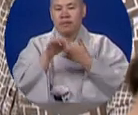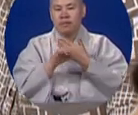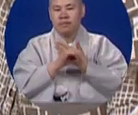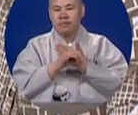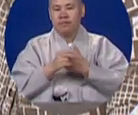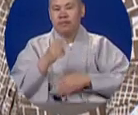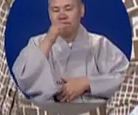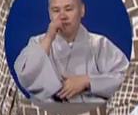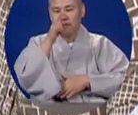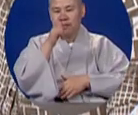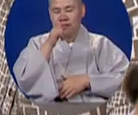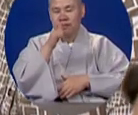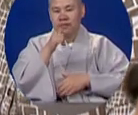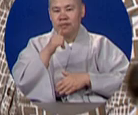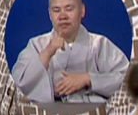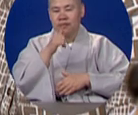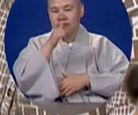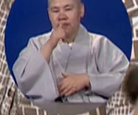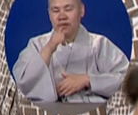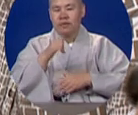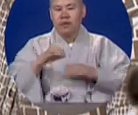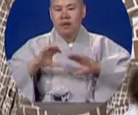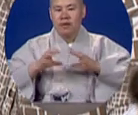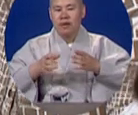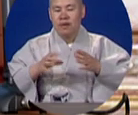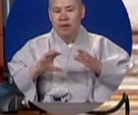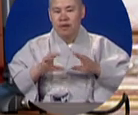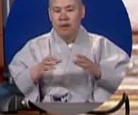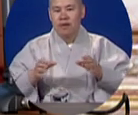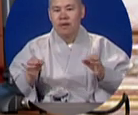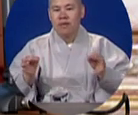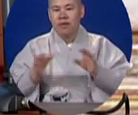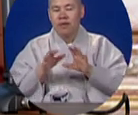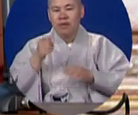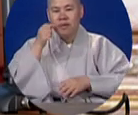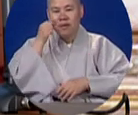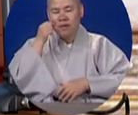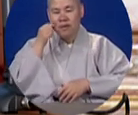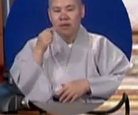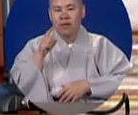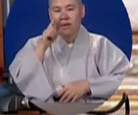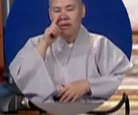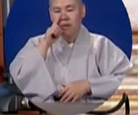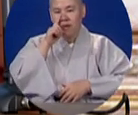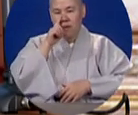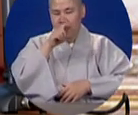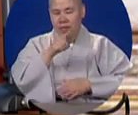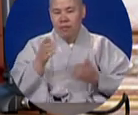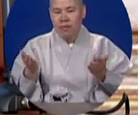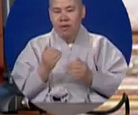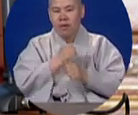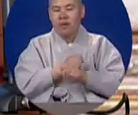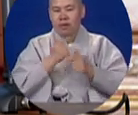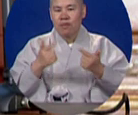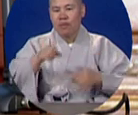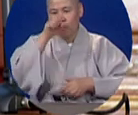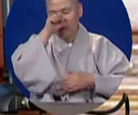중생세계를 벗어나지 못해요 악은 안 짓고 선만 지면 내내 중생세계에 있는 거예요